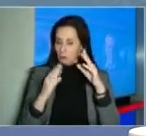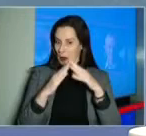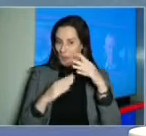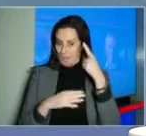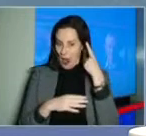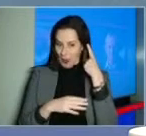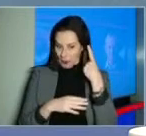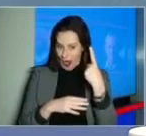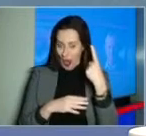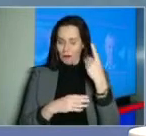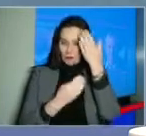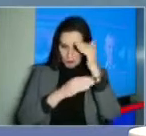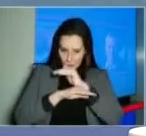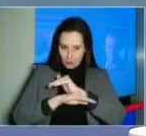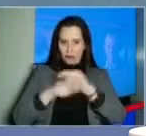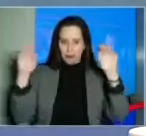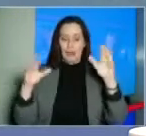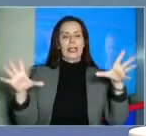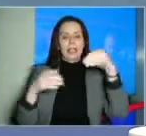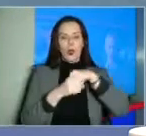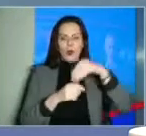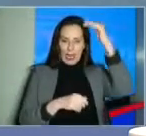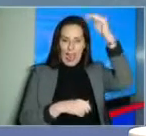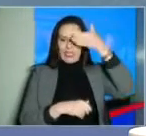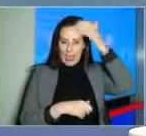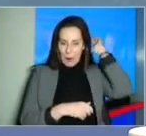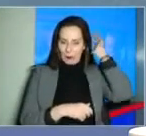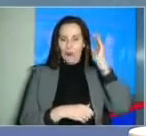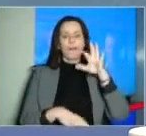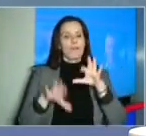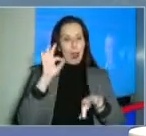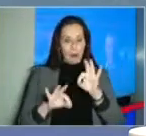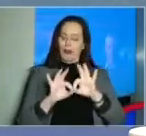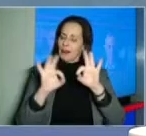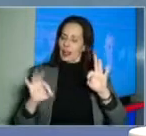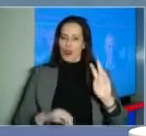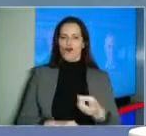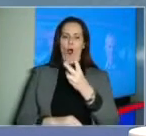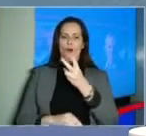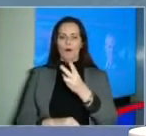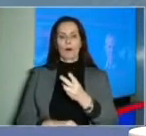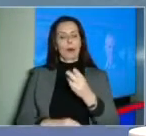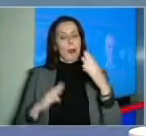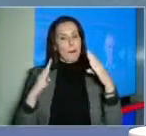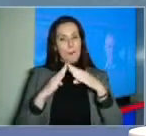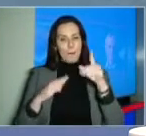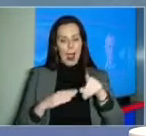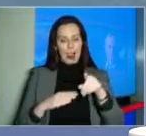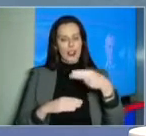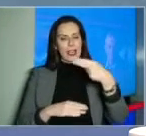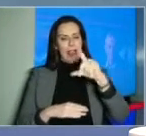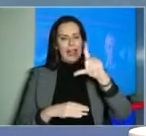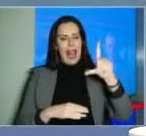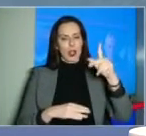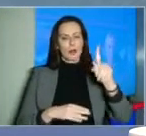היוקרתי סביון ההודעה על איחוד גנץ ולפיד, ומערכת הבחירות נפתחה מחדש. בביתו של אילן